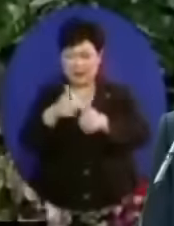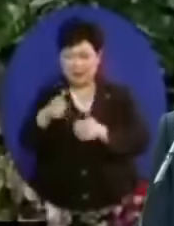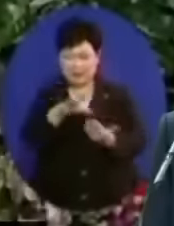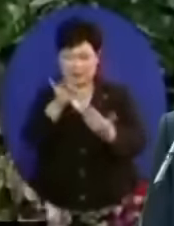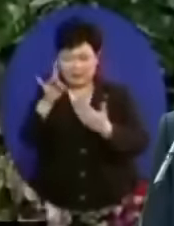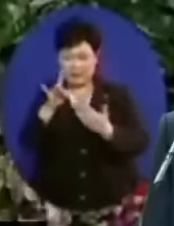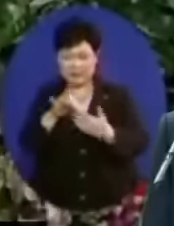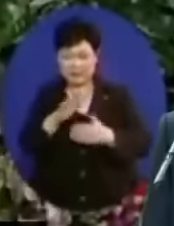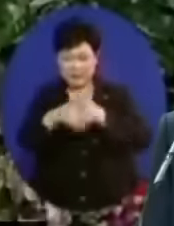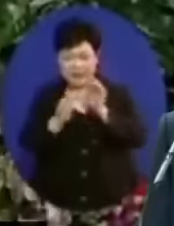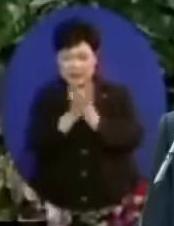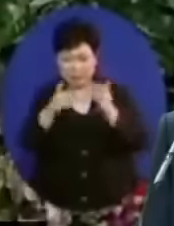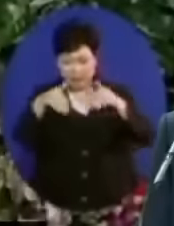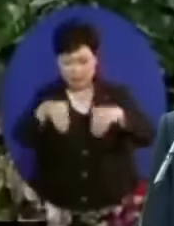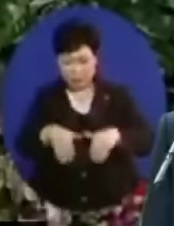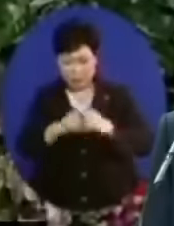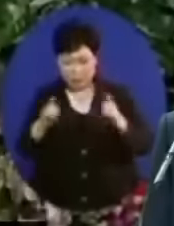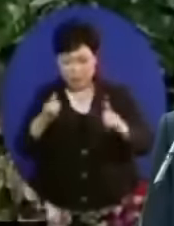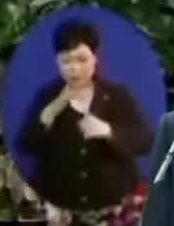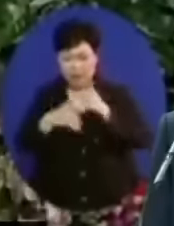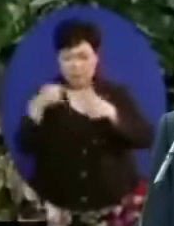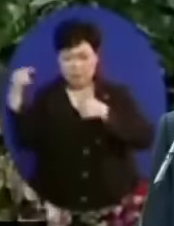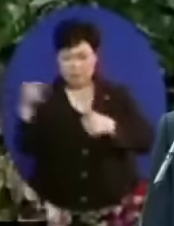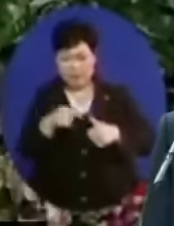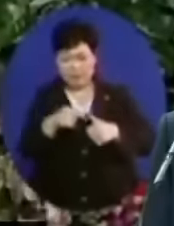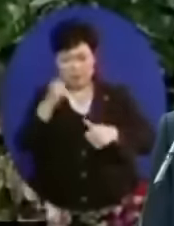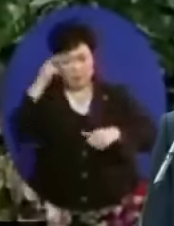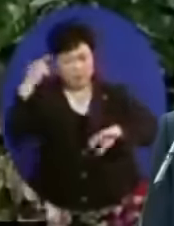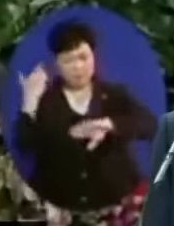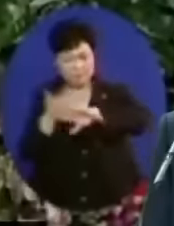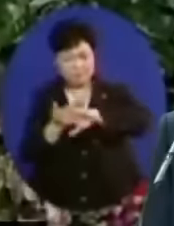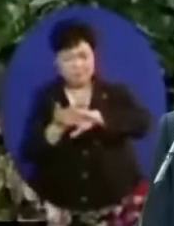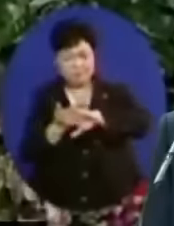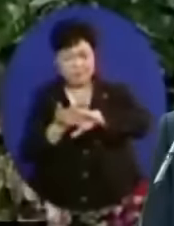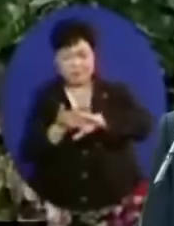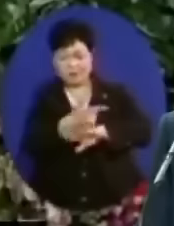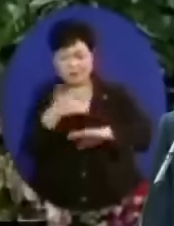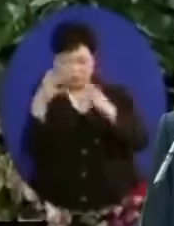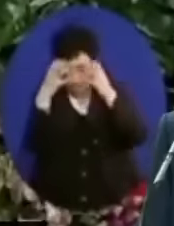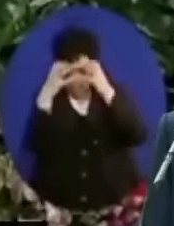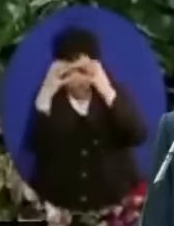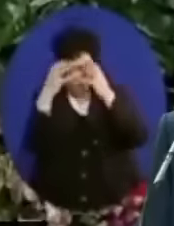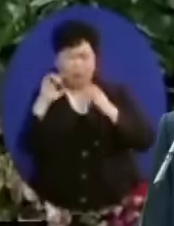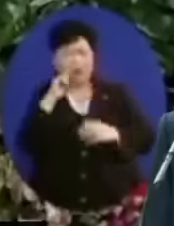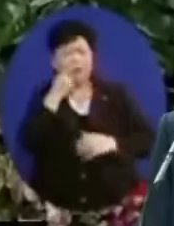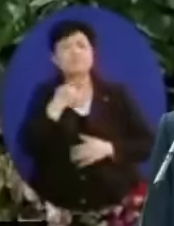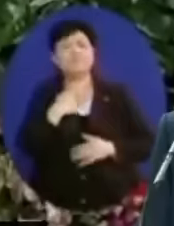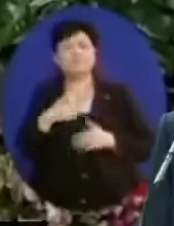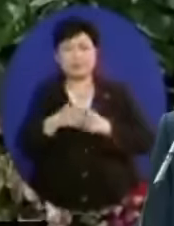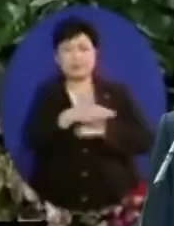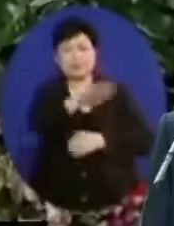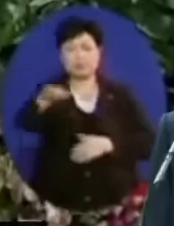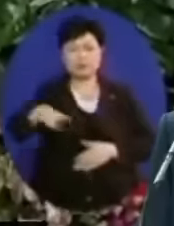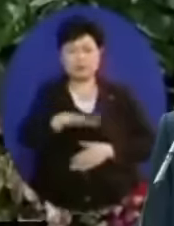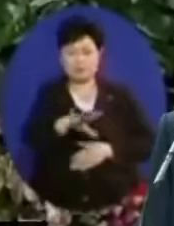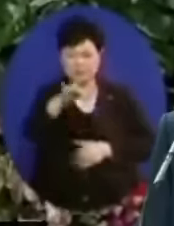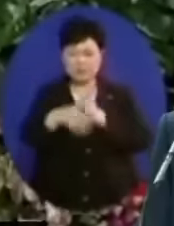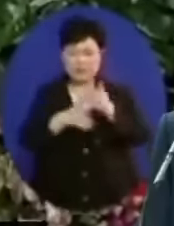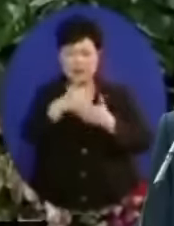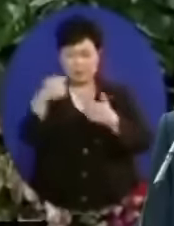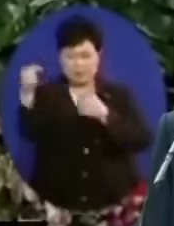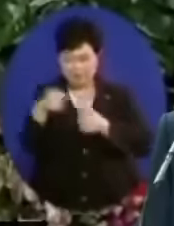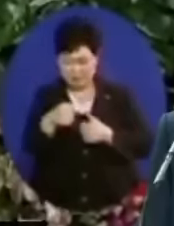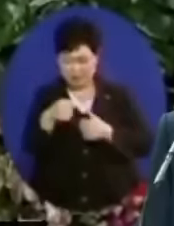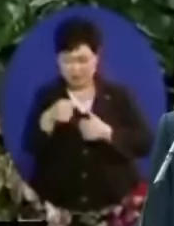택하신 선지자라 할지라도 하나님의 명령에 정면으로 불순종하면 큰 고난과 고통 가운데 처하게 됩니다. 그러므로 우리는 먼저 하나님의